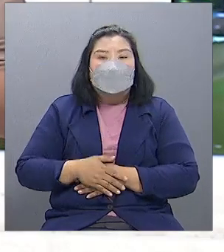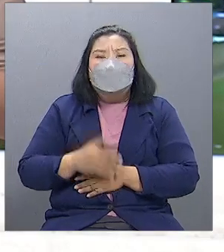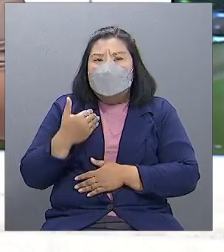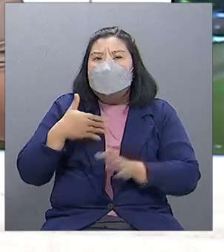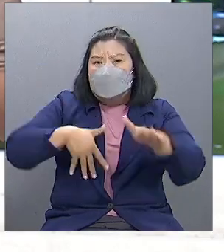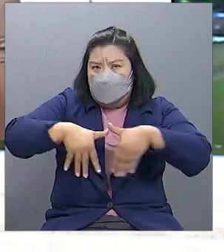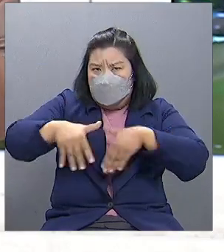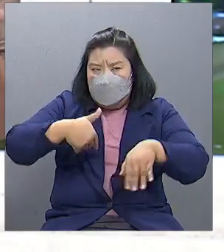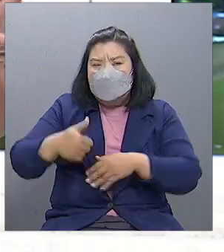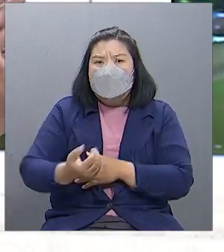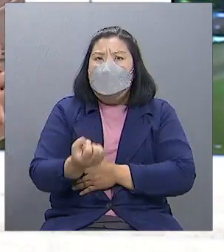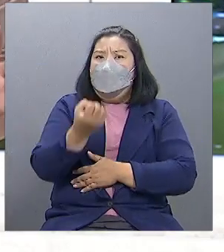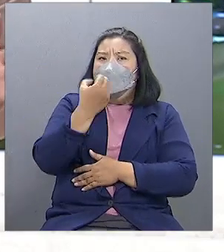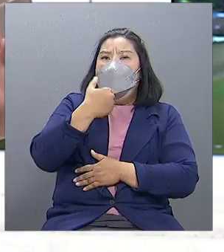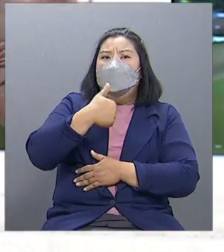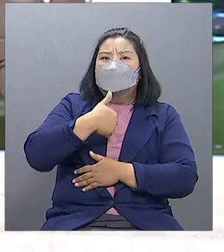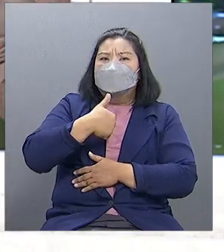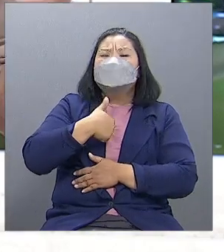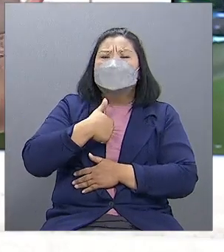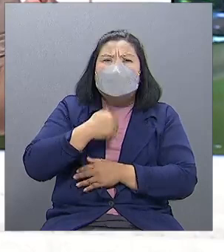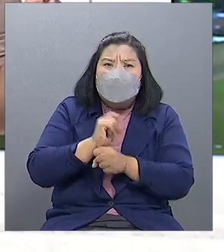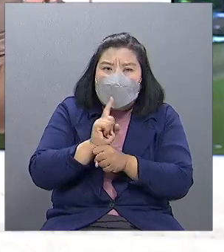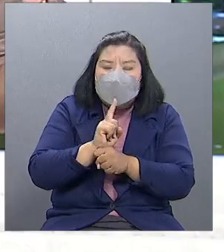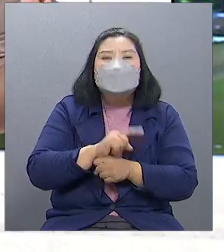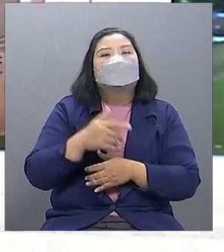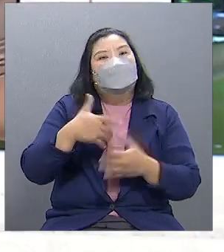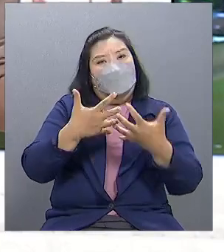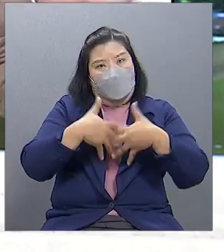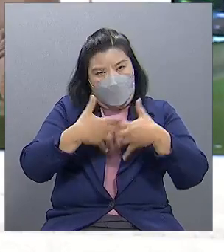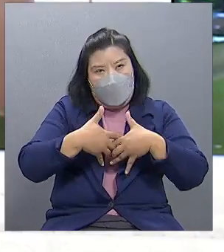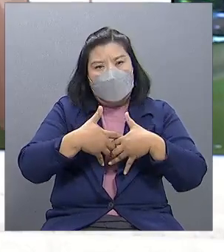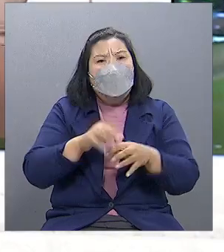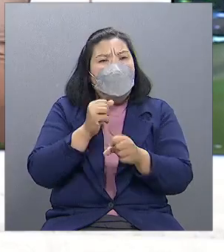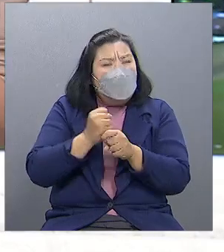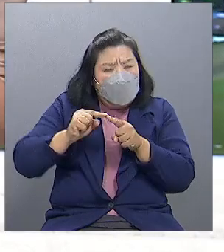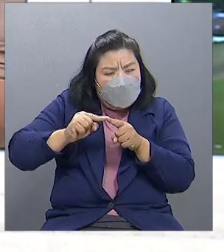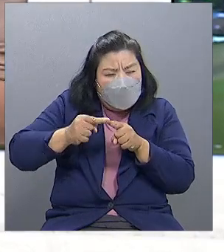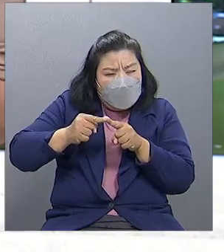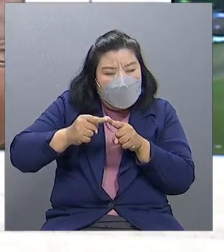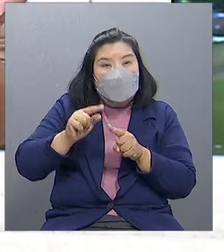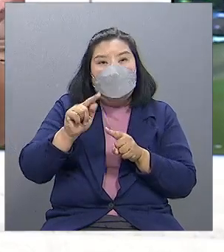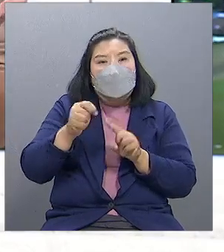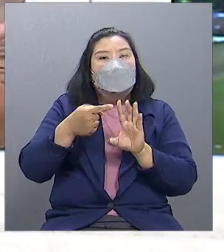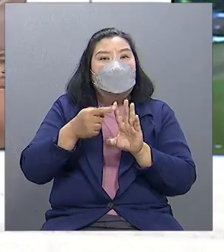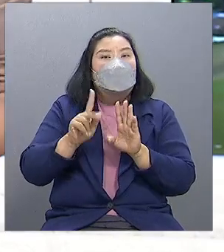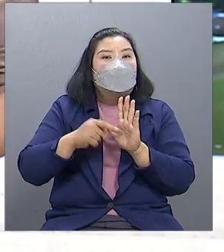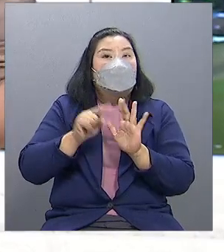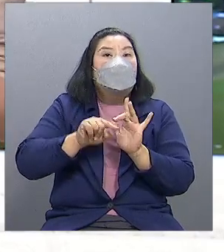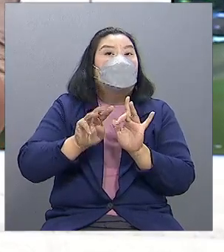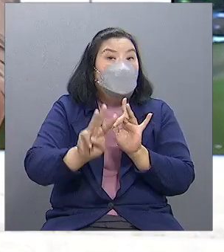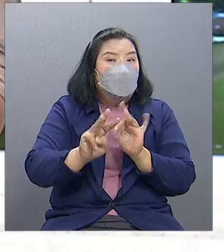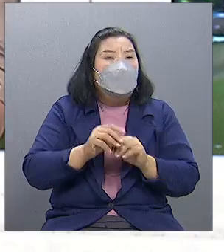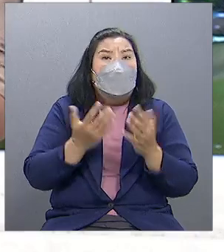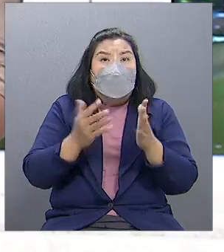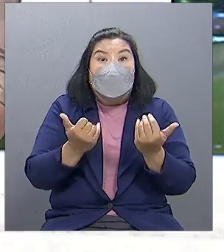ผลกระทบจากโรงานหล่อมตะกัวค่ะที่สุดแล้วหนวยงานทเกี่ยวคร่องหนวยงานทfest Animeเอาพูประกอบก